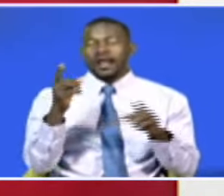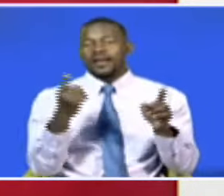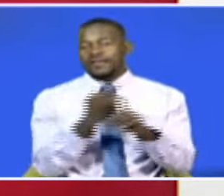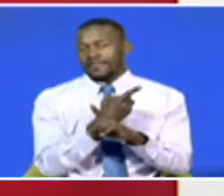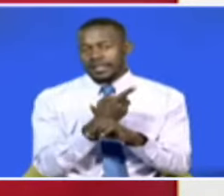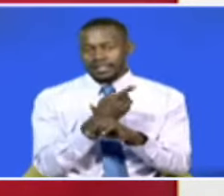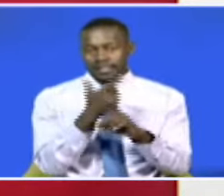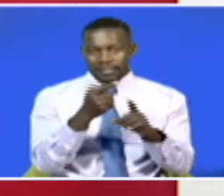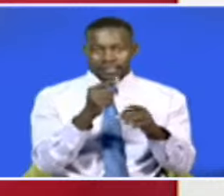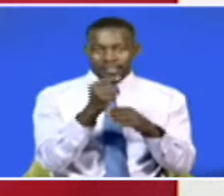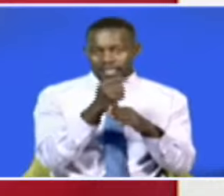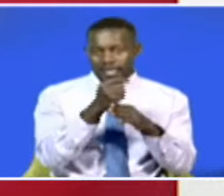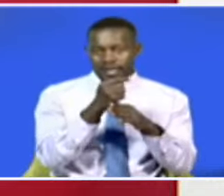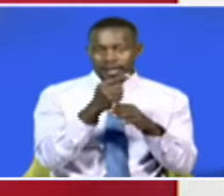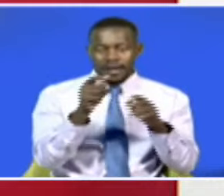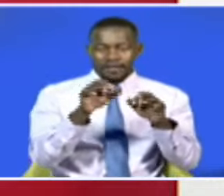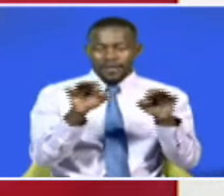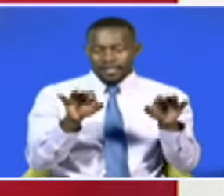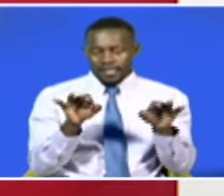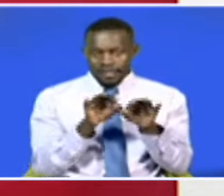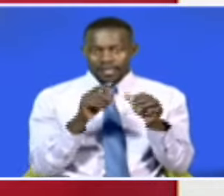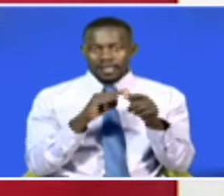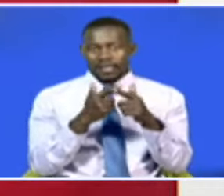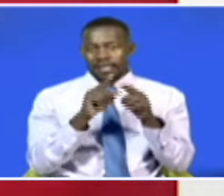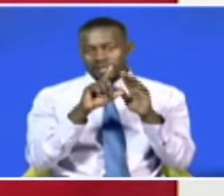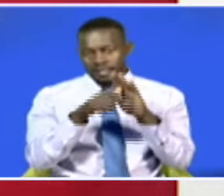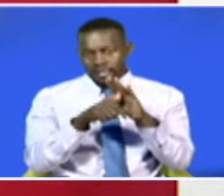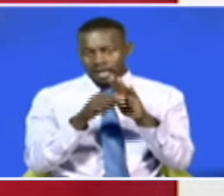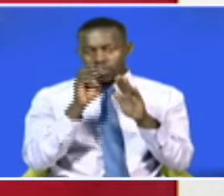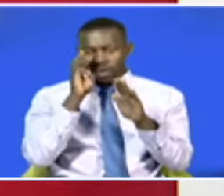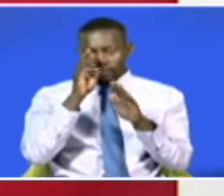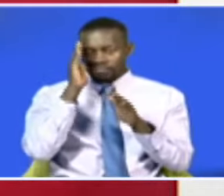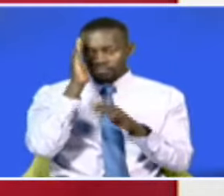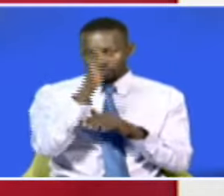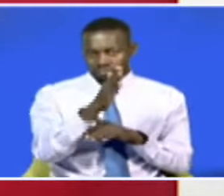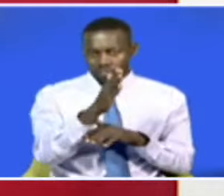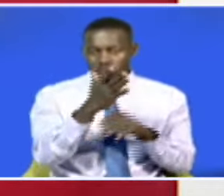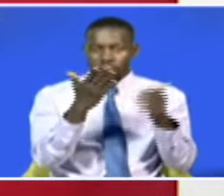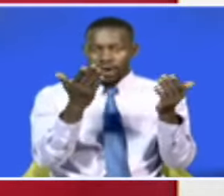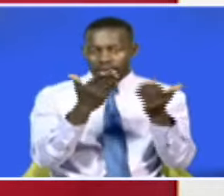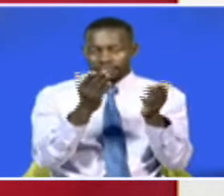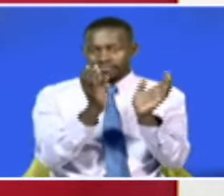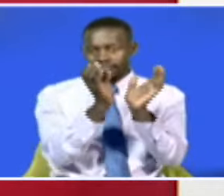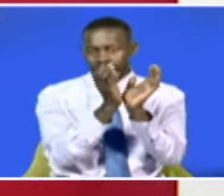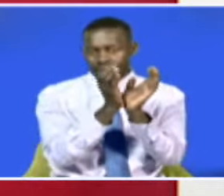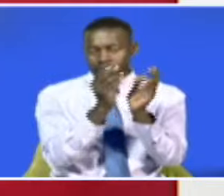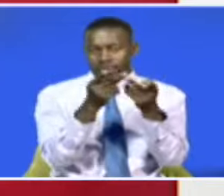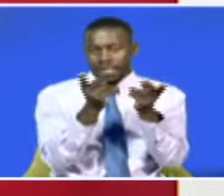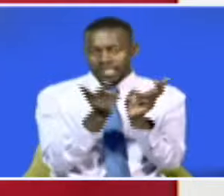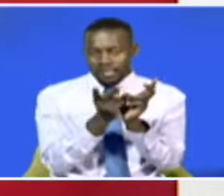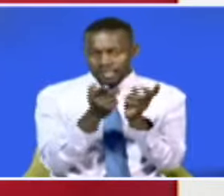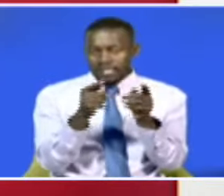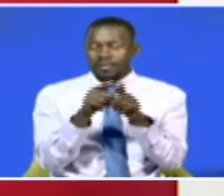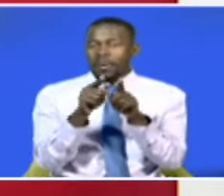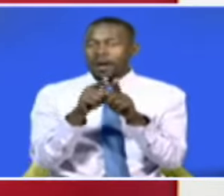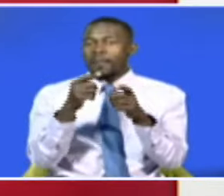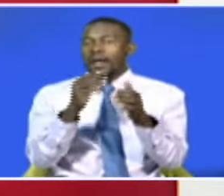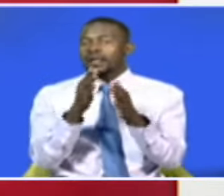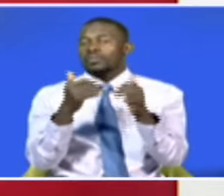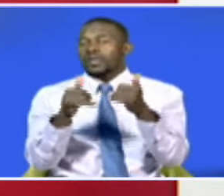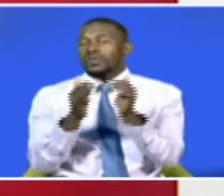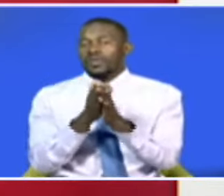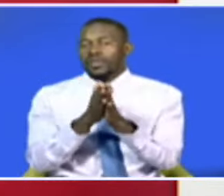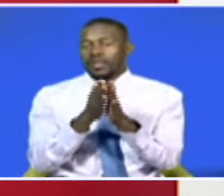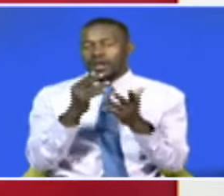kabla ya kuelekea nchini Dominicana ambako wapo kundi moja na Uingereza, Mexico na Korea Kaskazini.